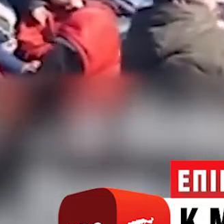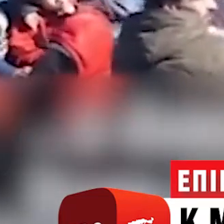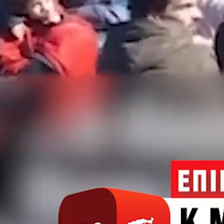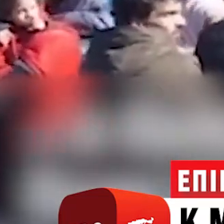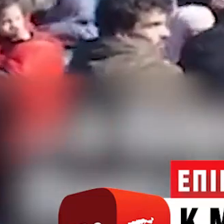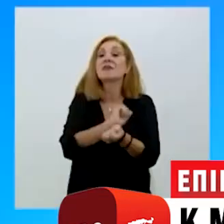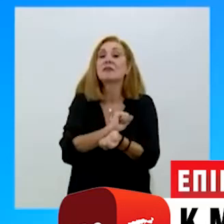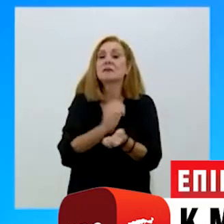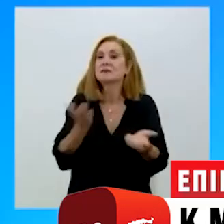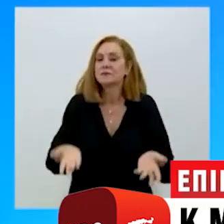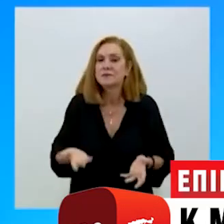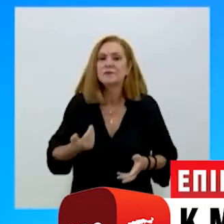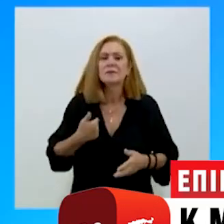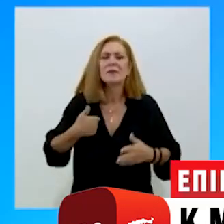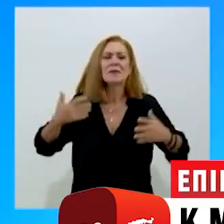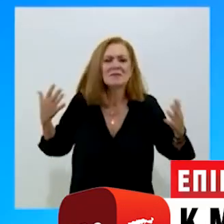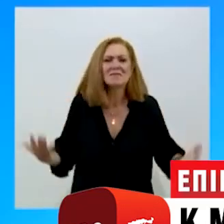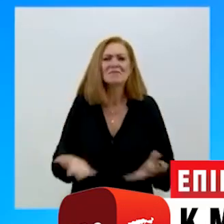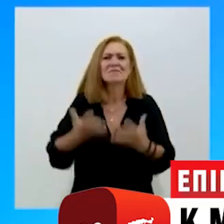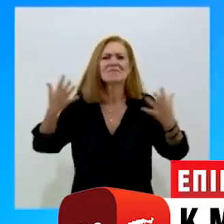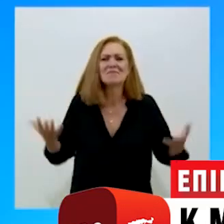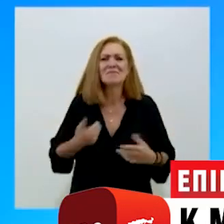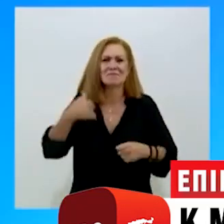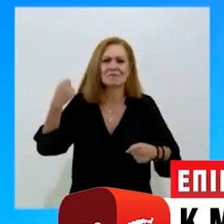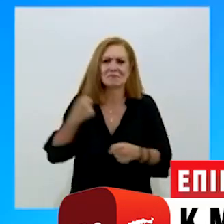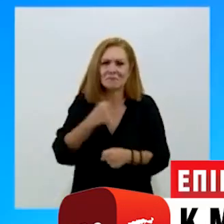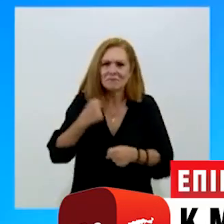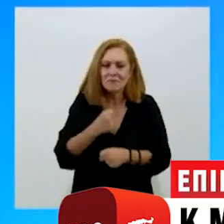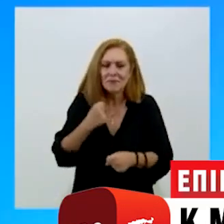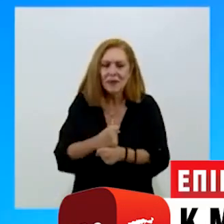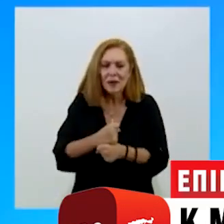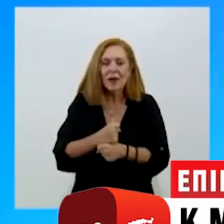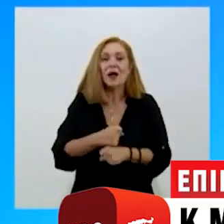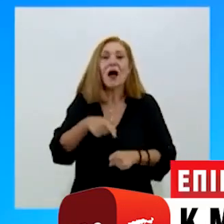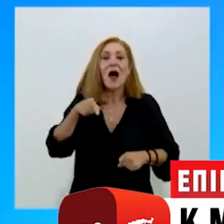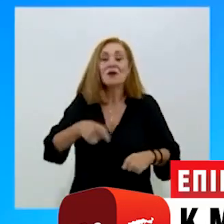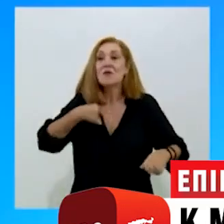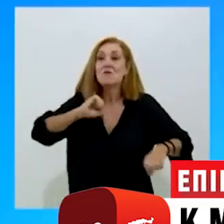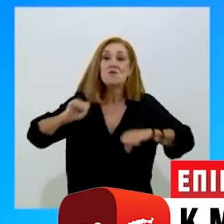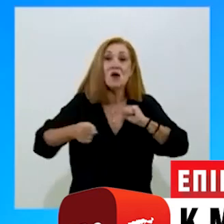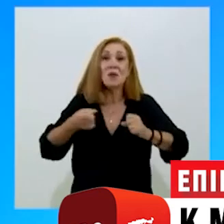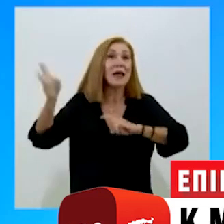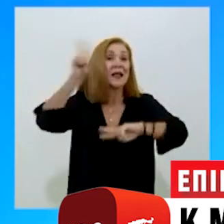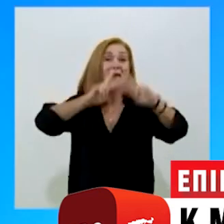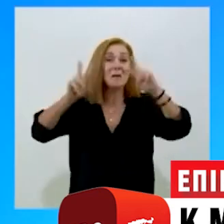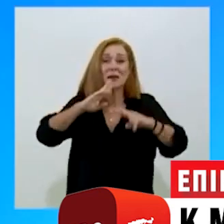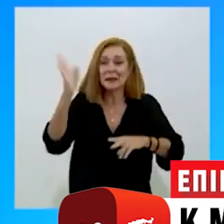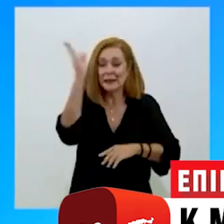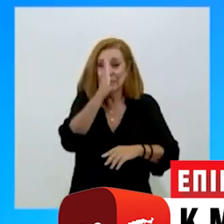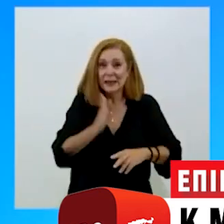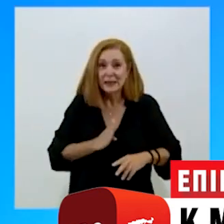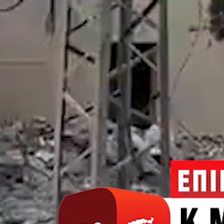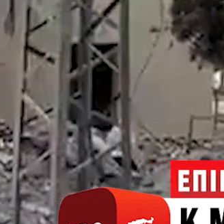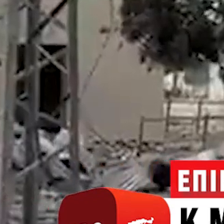πολιτική επιστροφών είμαι περισσότερο αισιόδοξος πλέον καθώς το ευρωπαϊκό συμβούλιο υπάρχει πλέον μεγαλύτερη κατανόηση για το ζήτημα του